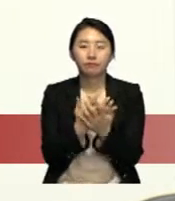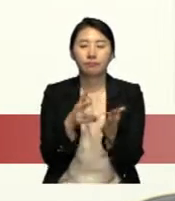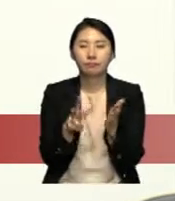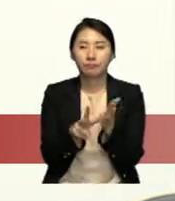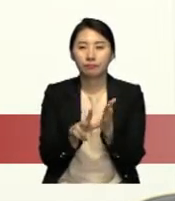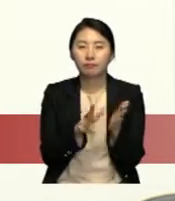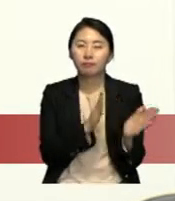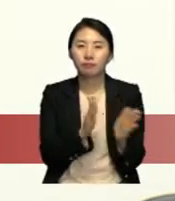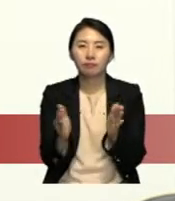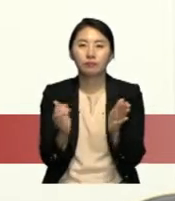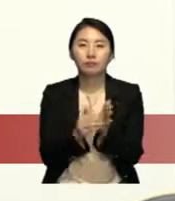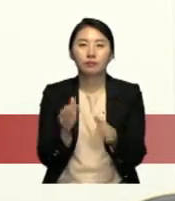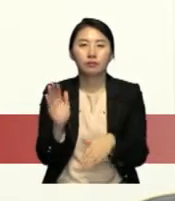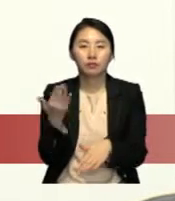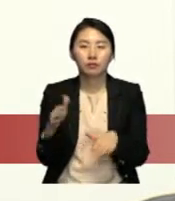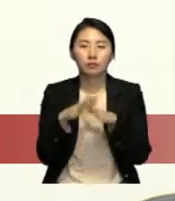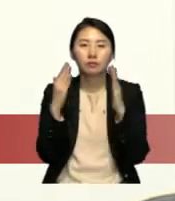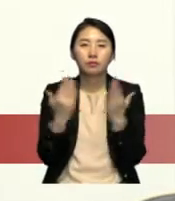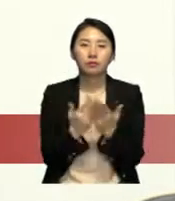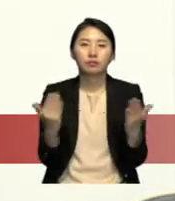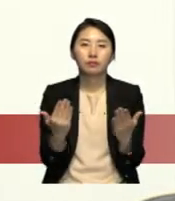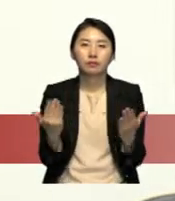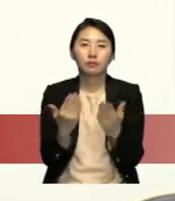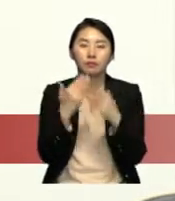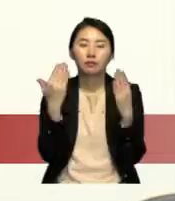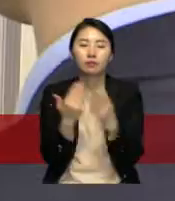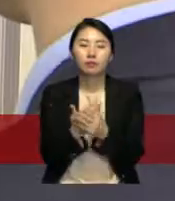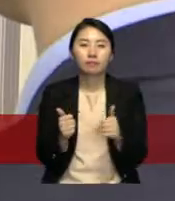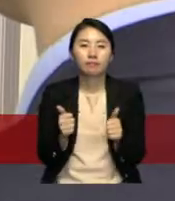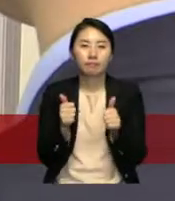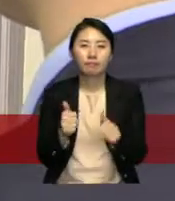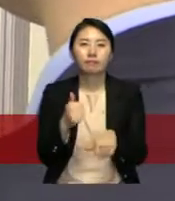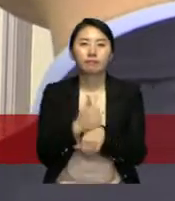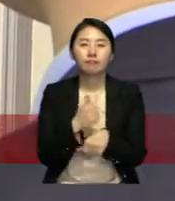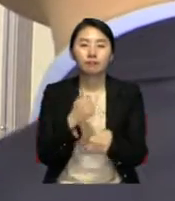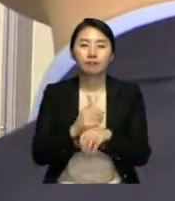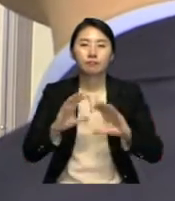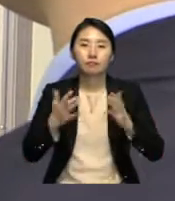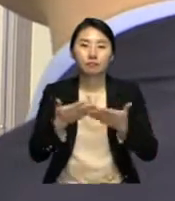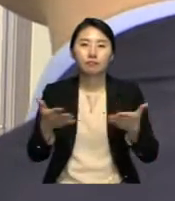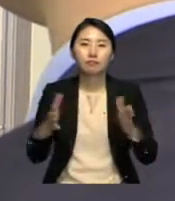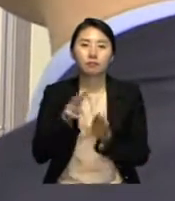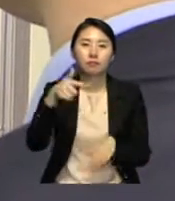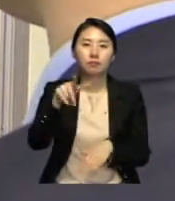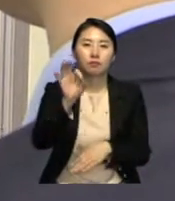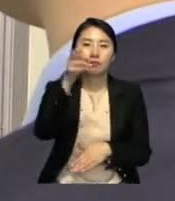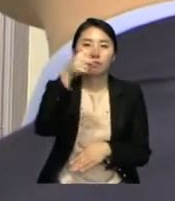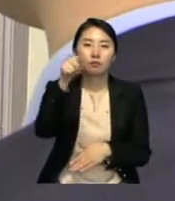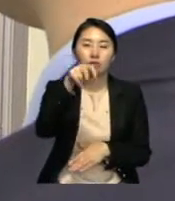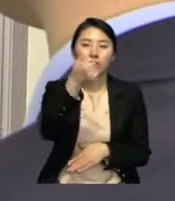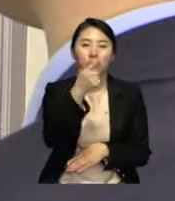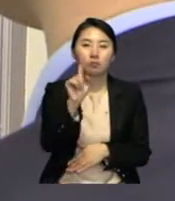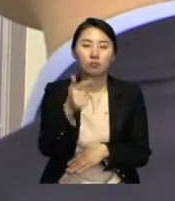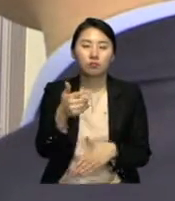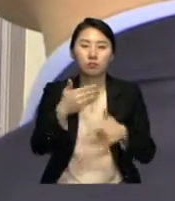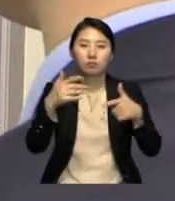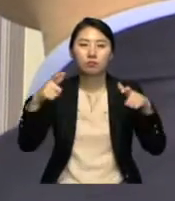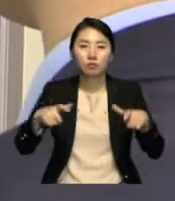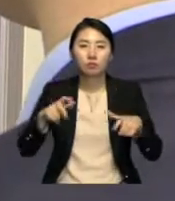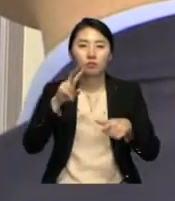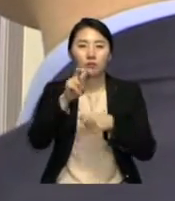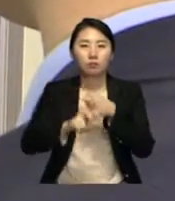그래서 모든 일들을 완성하기 위해서 최선의 노력을 국민 해당 정두환 후보 역시 금천구 에서